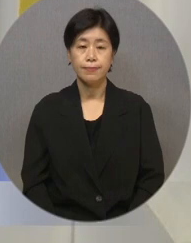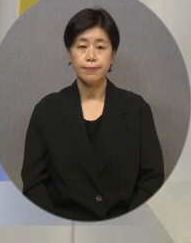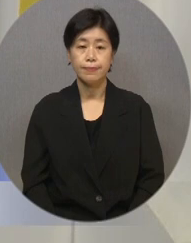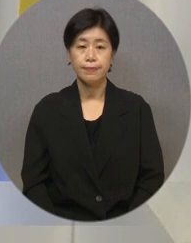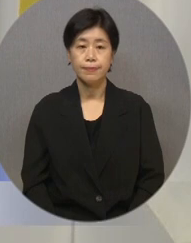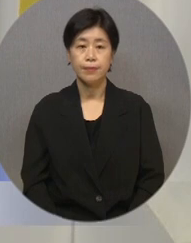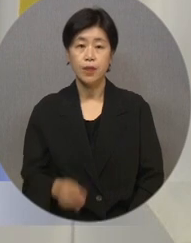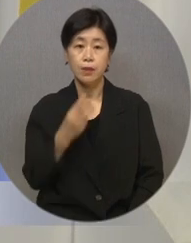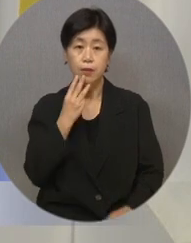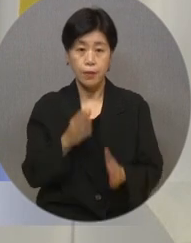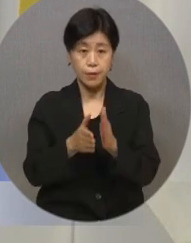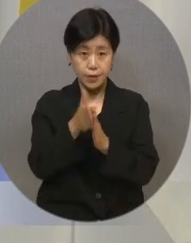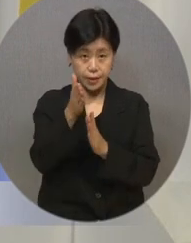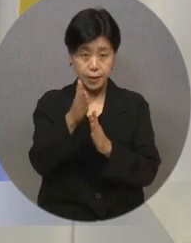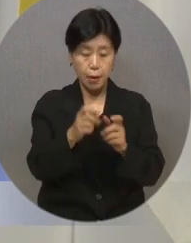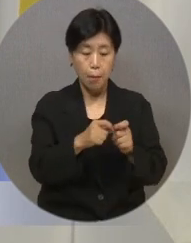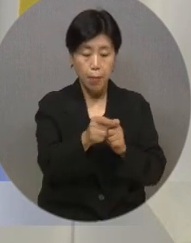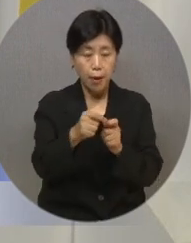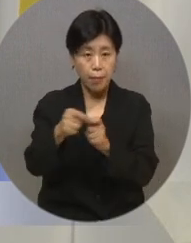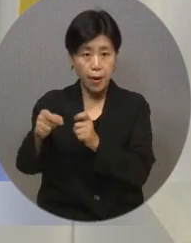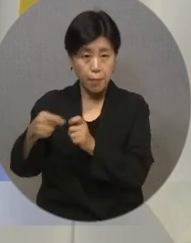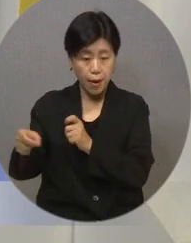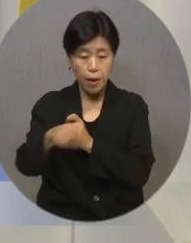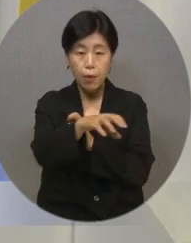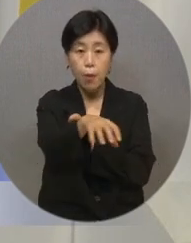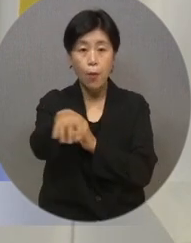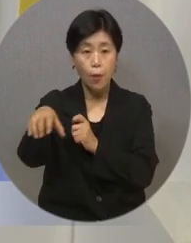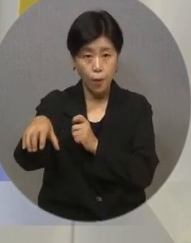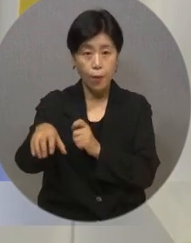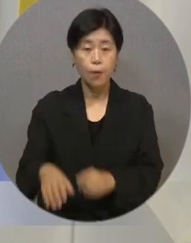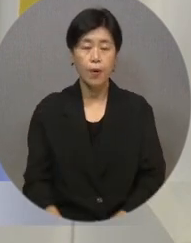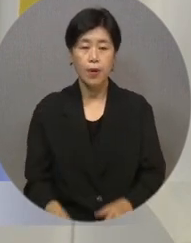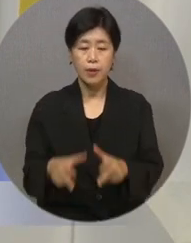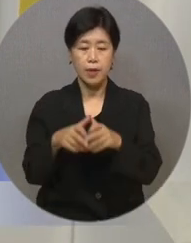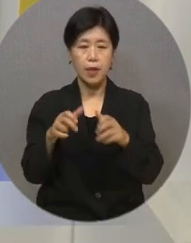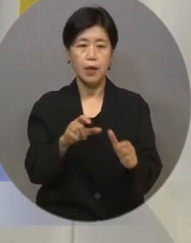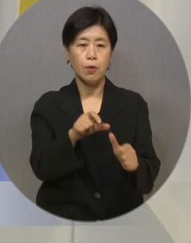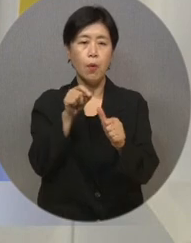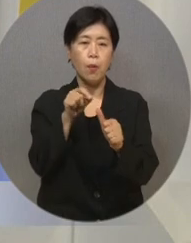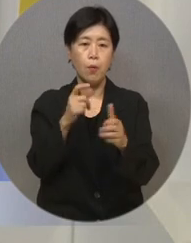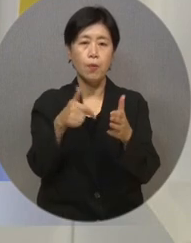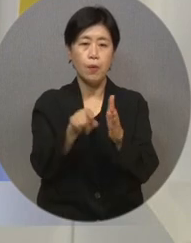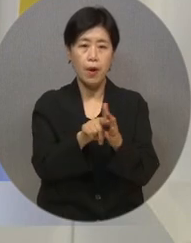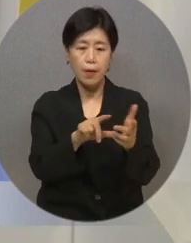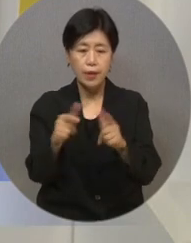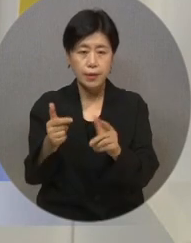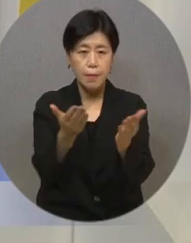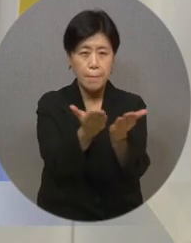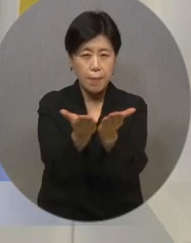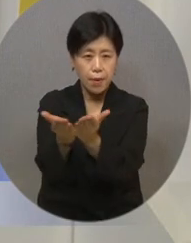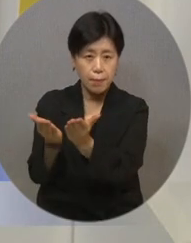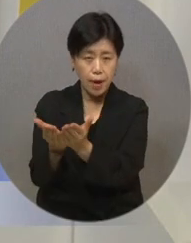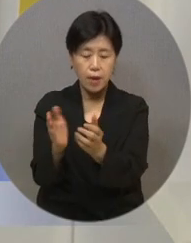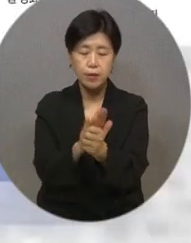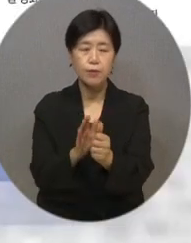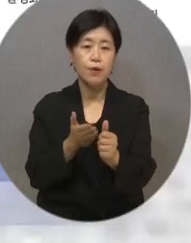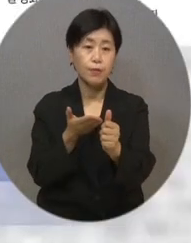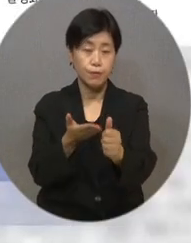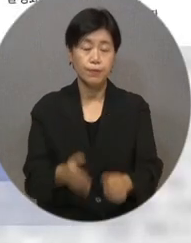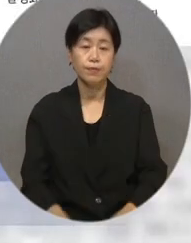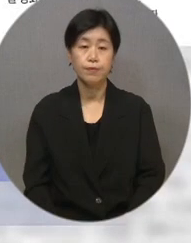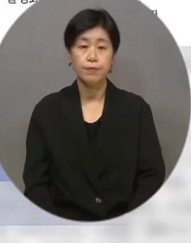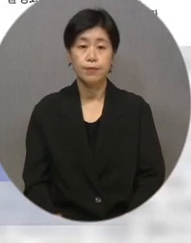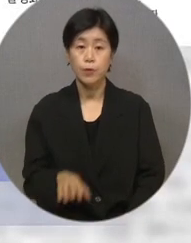다음 뉴스입니다 서울시는 시산하 투자 출연기관의 장애인 고용 확대를 위한 맞춤형 지원을